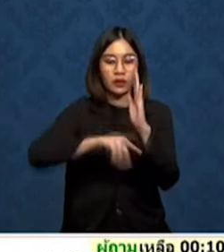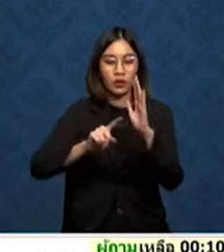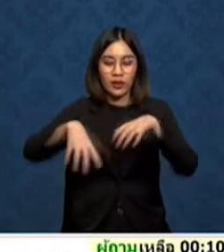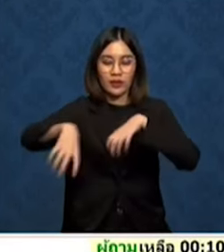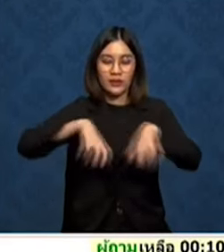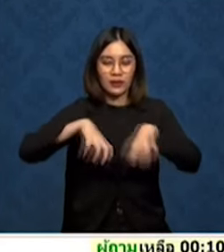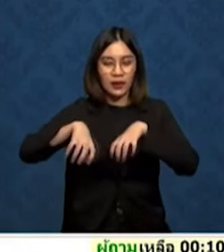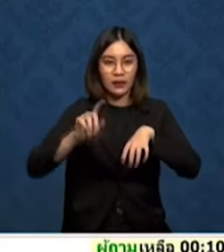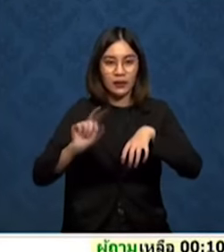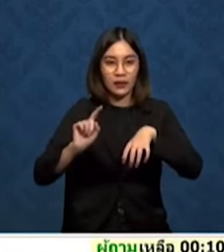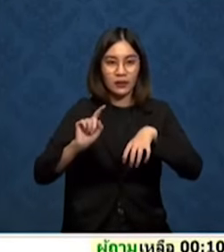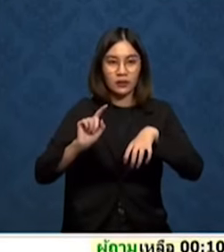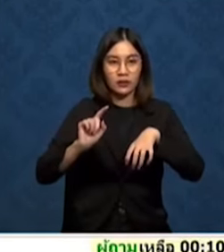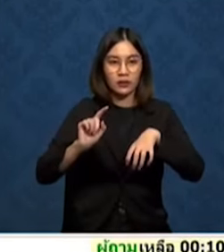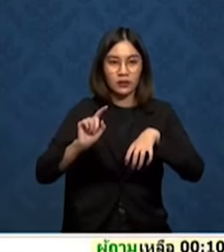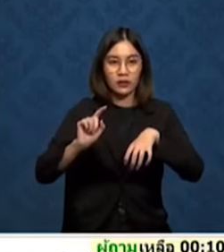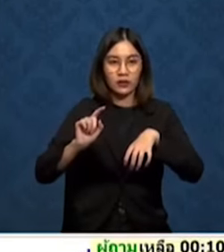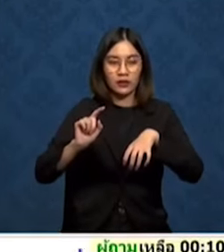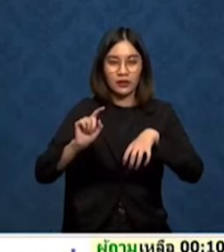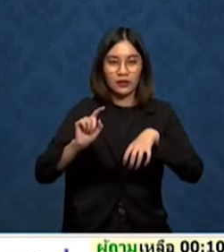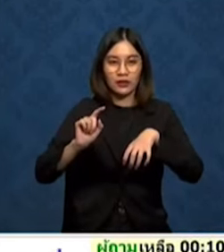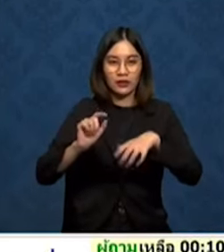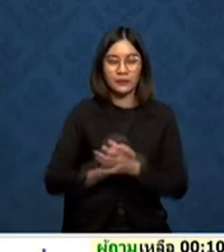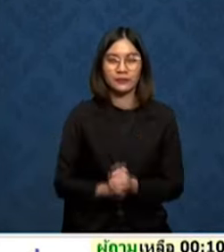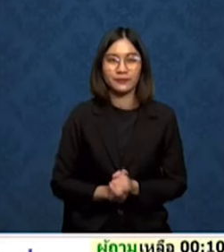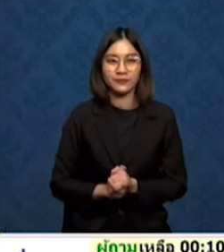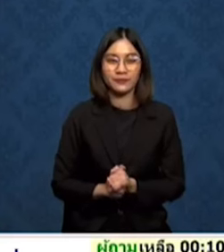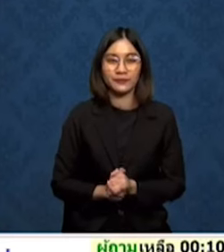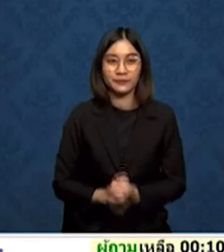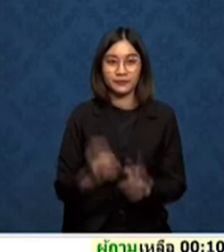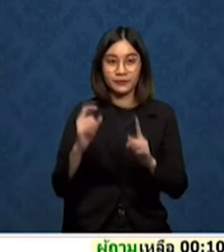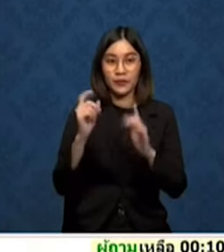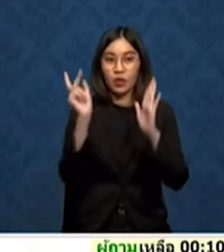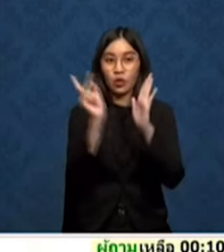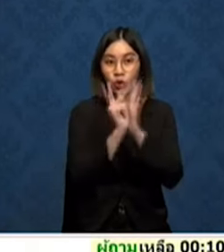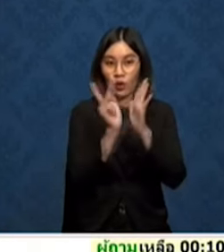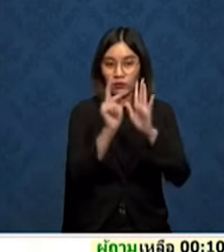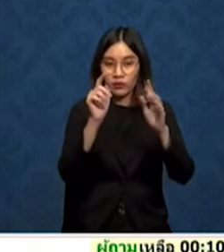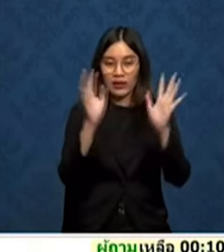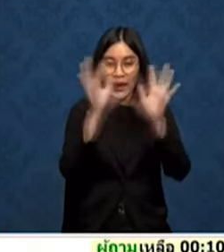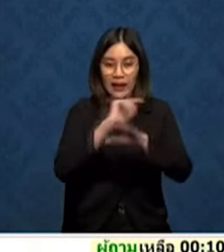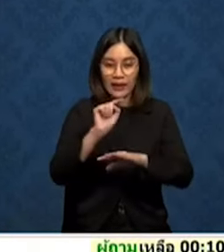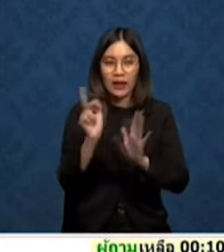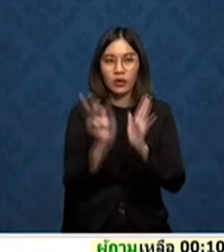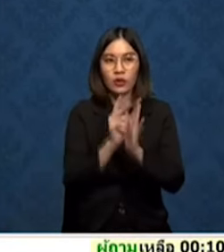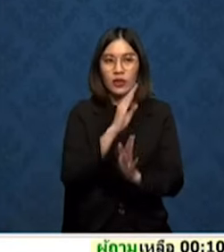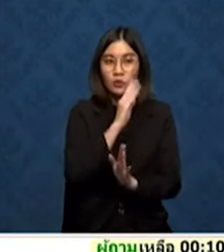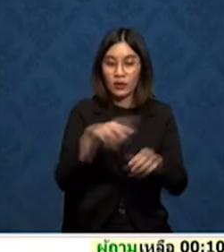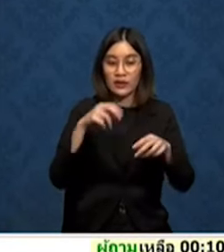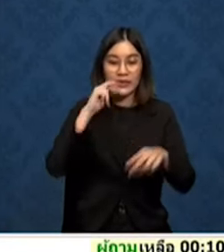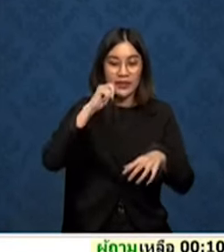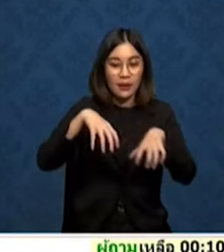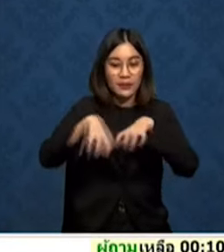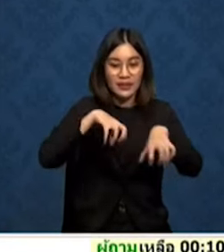เขาเรียกว่าเอ่อ Curveูนะครับ Curve Ruก็หมายความว่าในช่วงบริหารน้ำ